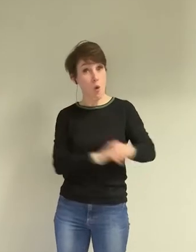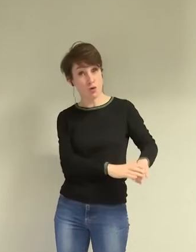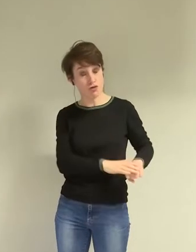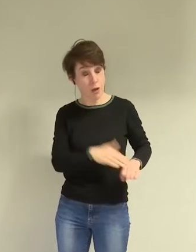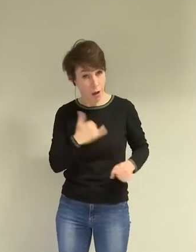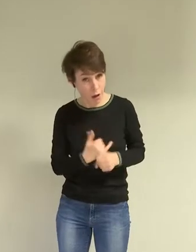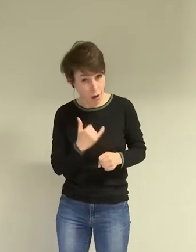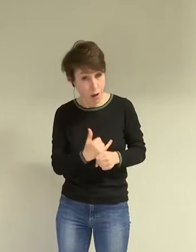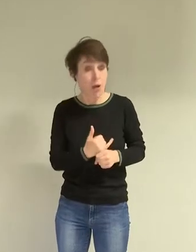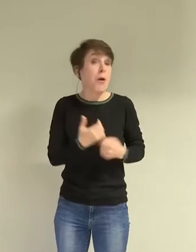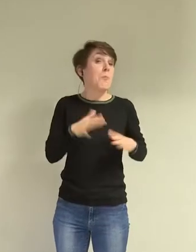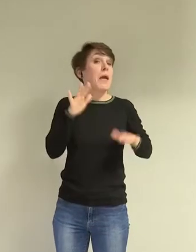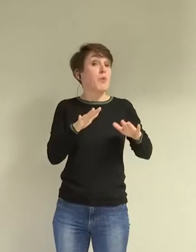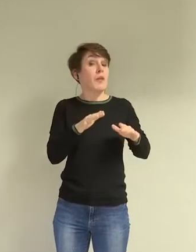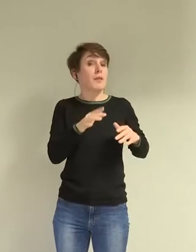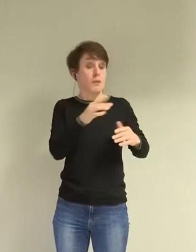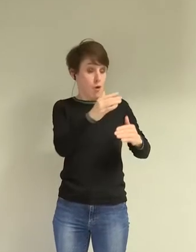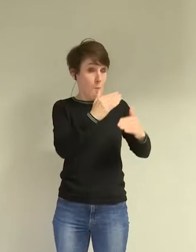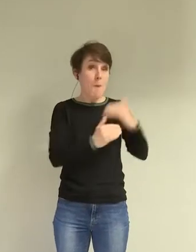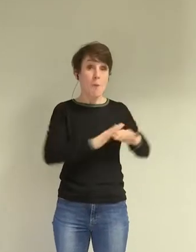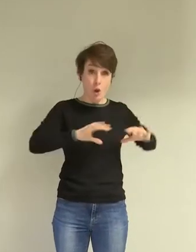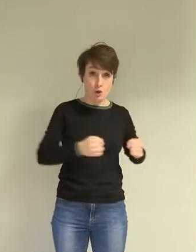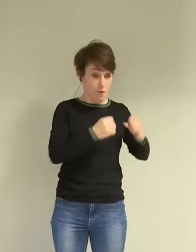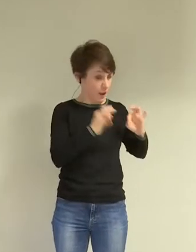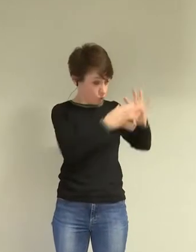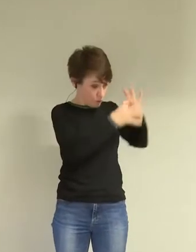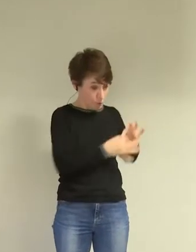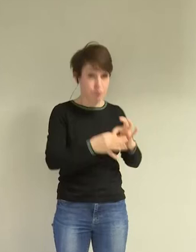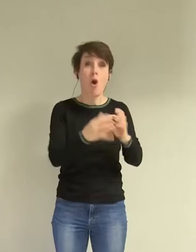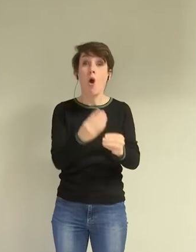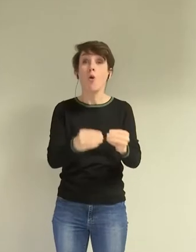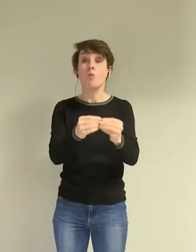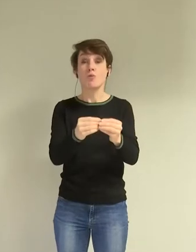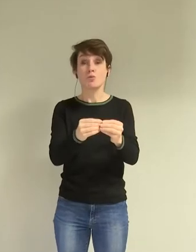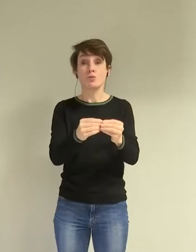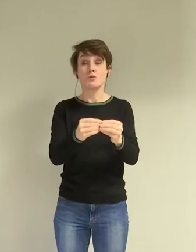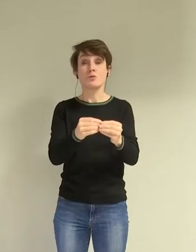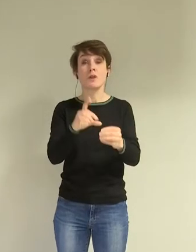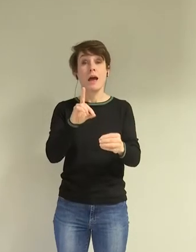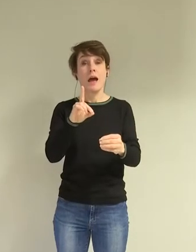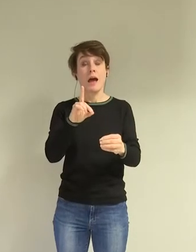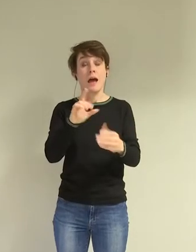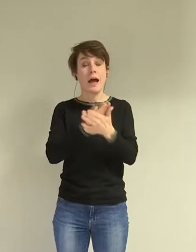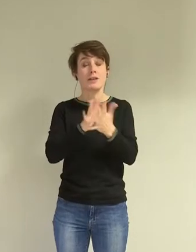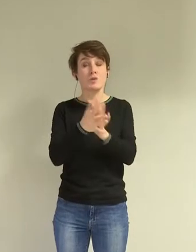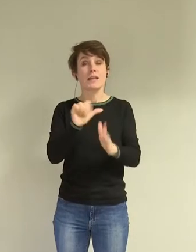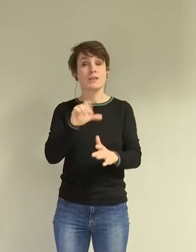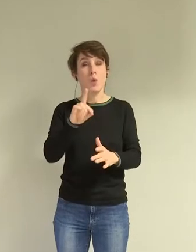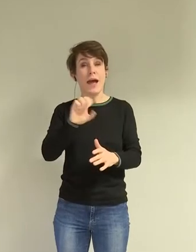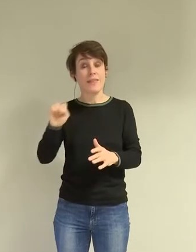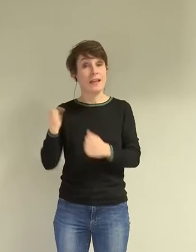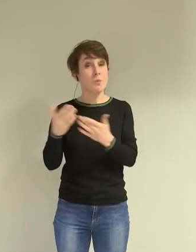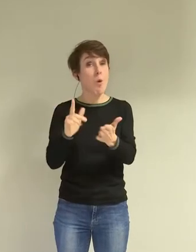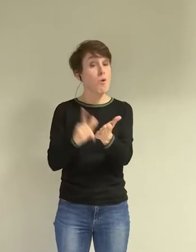suite logique du plan de sauvegarde du mandat précédent sans parler de l'augmentation des impôts locaux proposés par la death qui fait partie de votre majorité malgré la peur